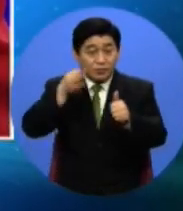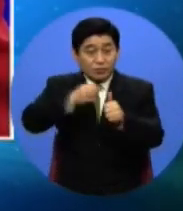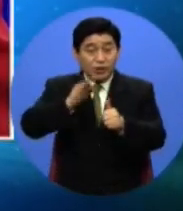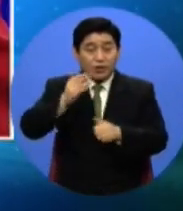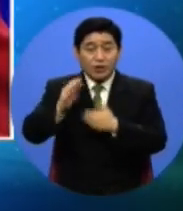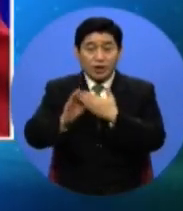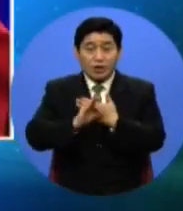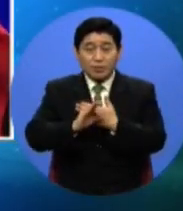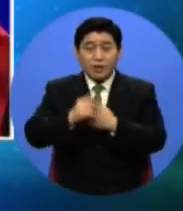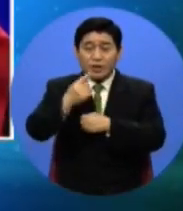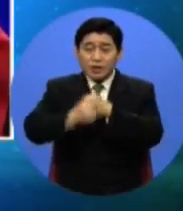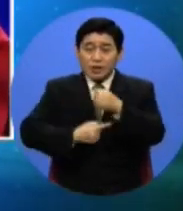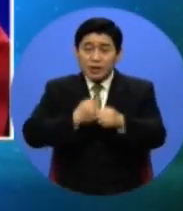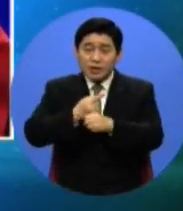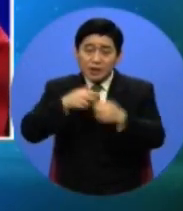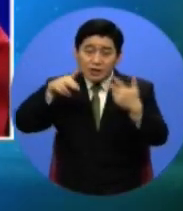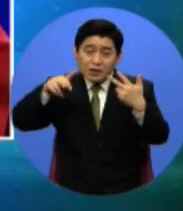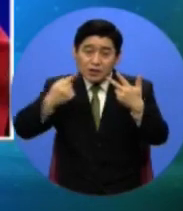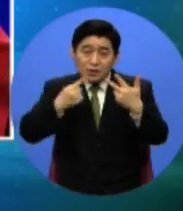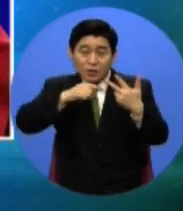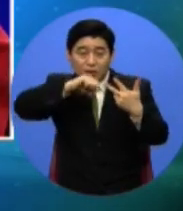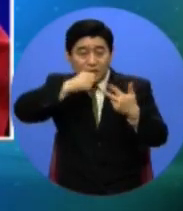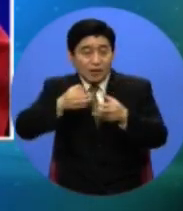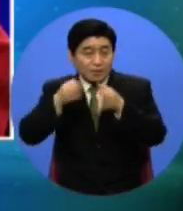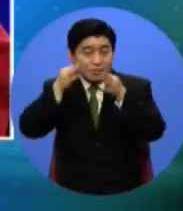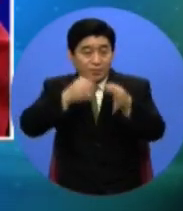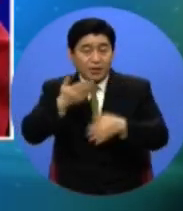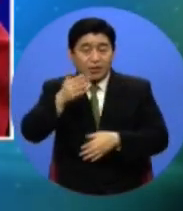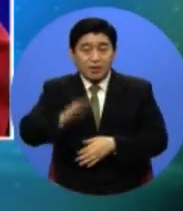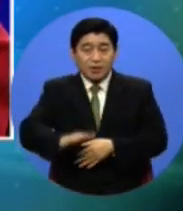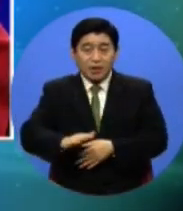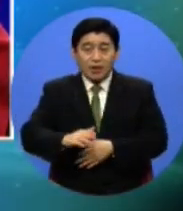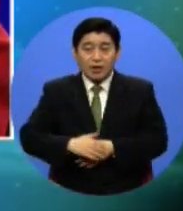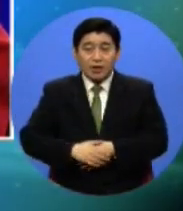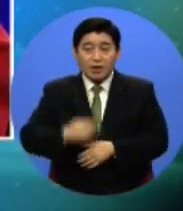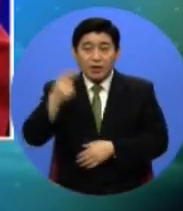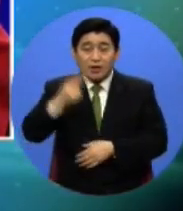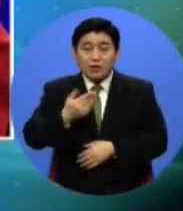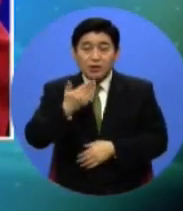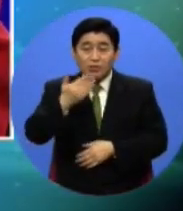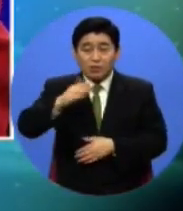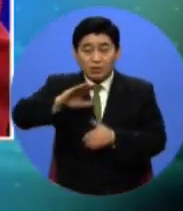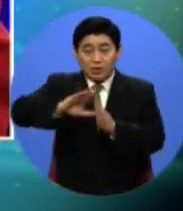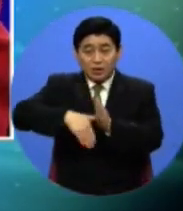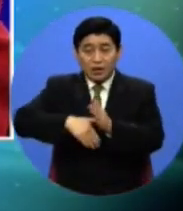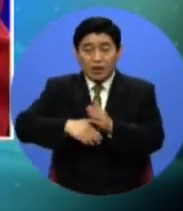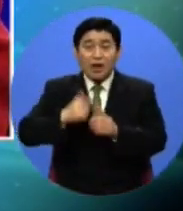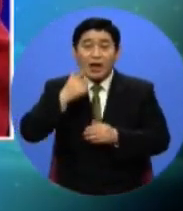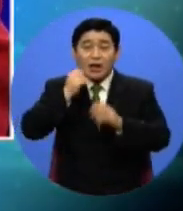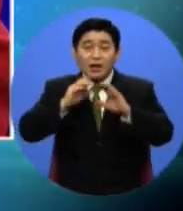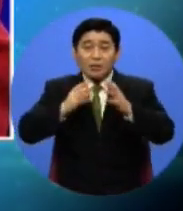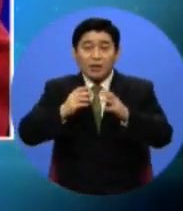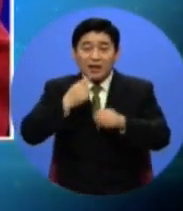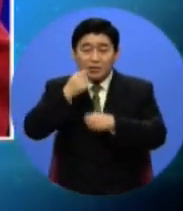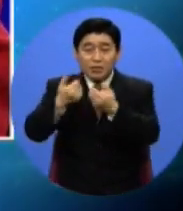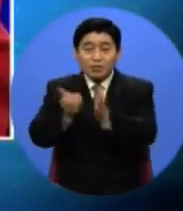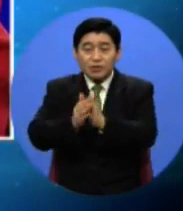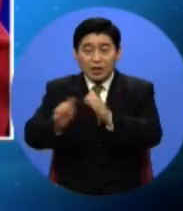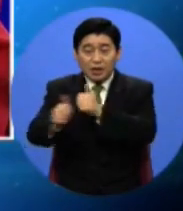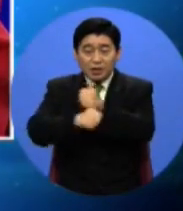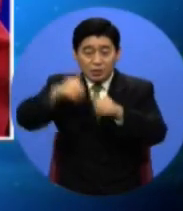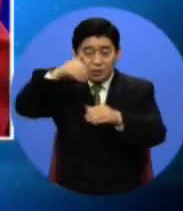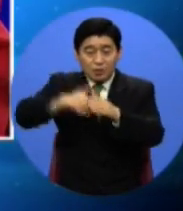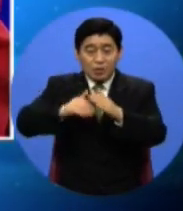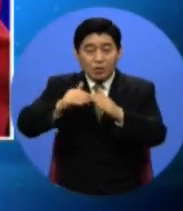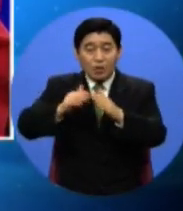되면 연간 한 7조원이 투입이 돼야 되는데 이거는 2009년도에 일본의 그 민주당의 총선